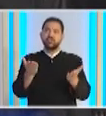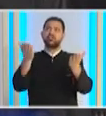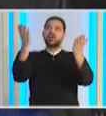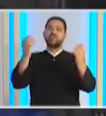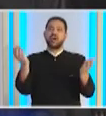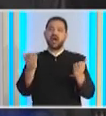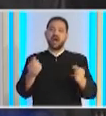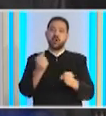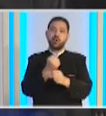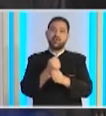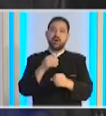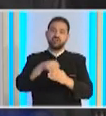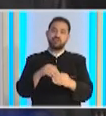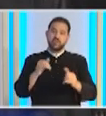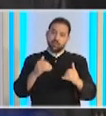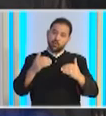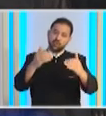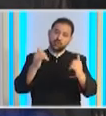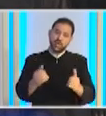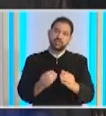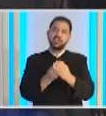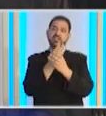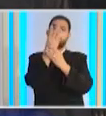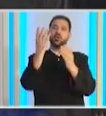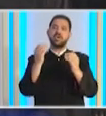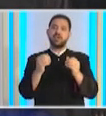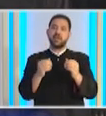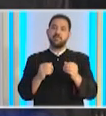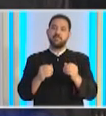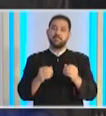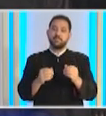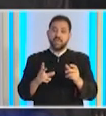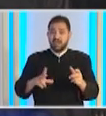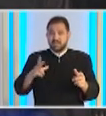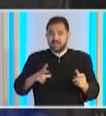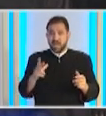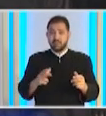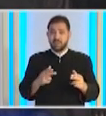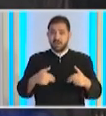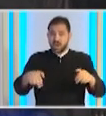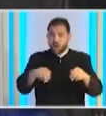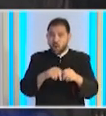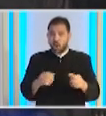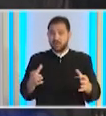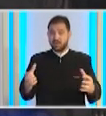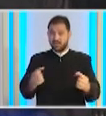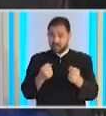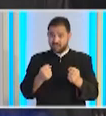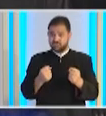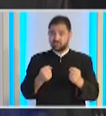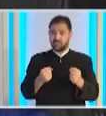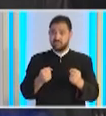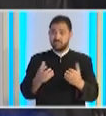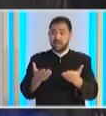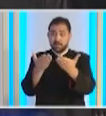pe care o depunem în procesul nostru de înnoire și înduhovnicire, acest lucru înseamnă că ne învrednicim să primim lumina